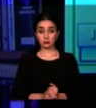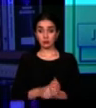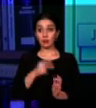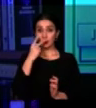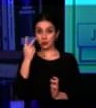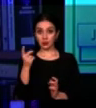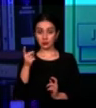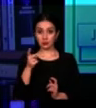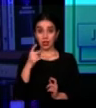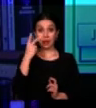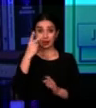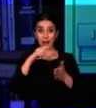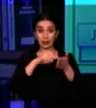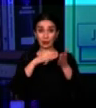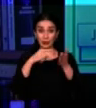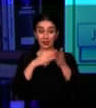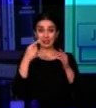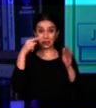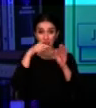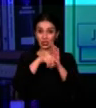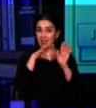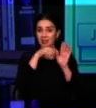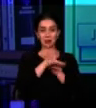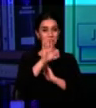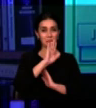Караймас. Ики нухта, ичиге, кирмайды.